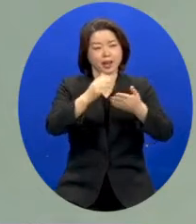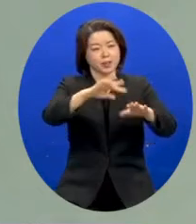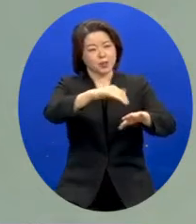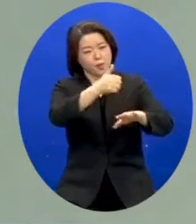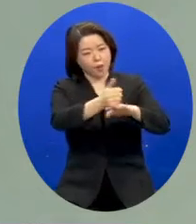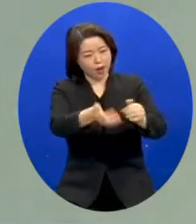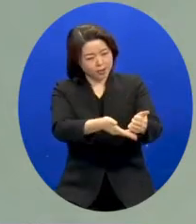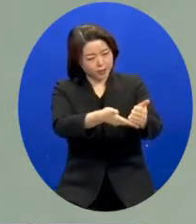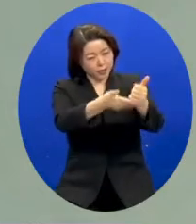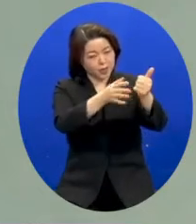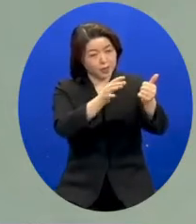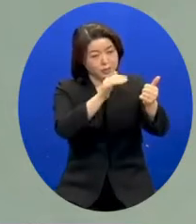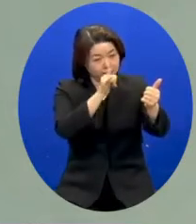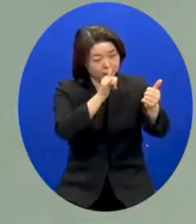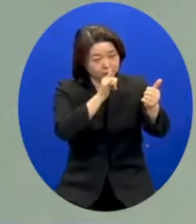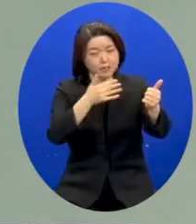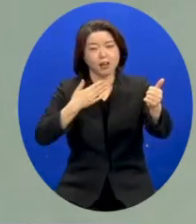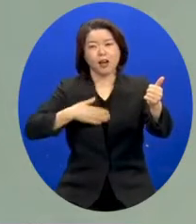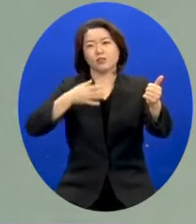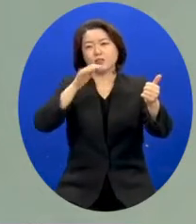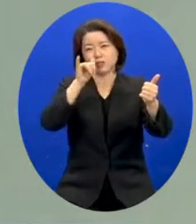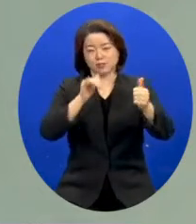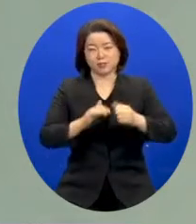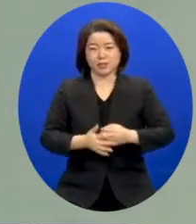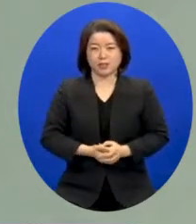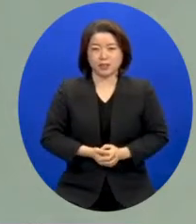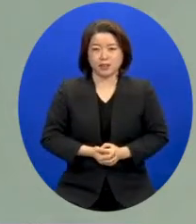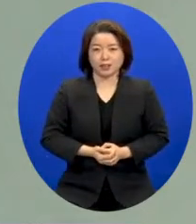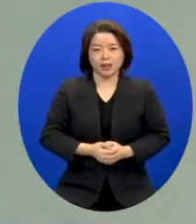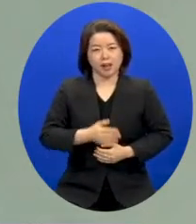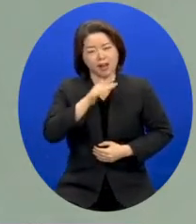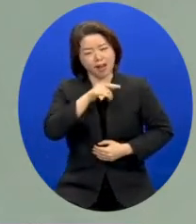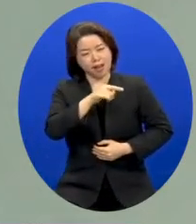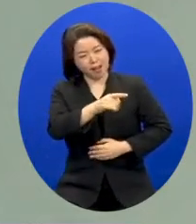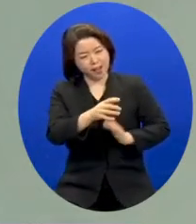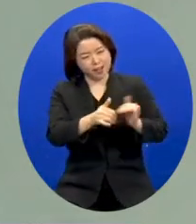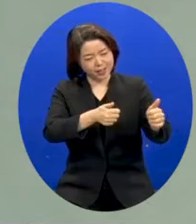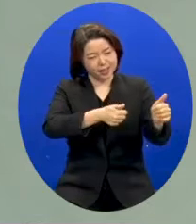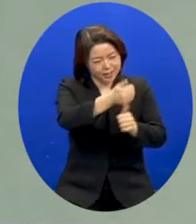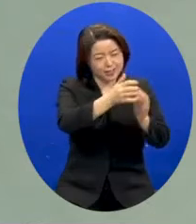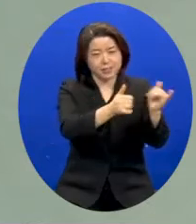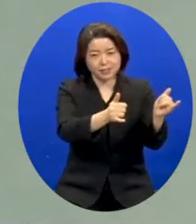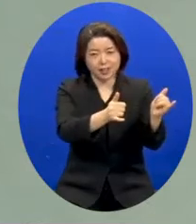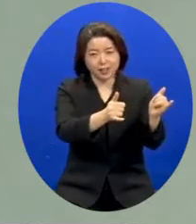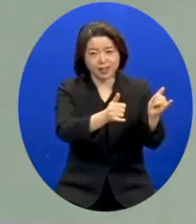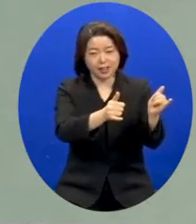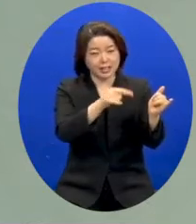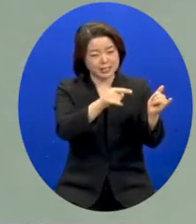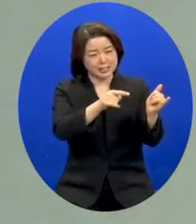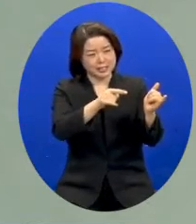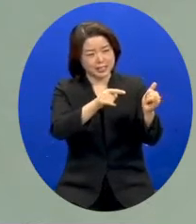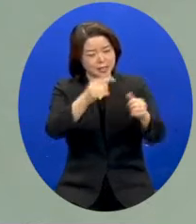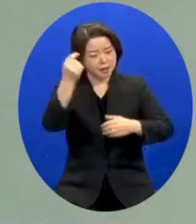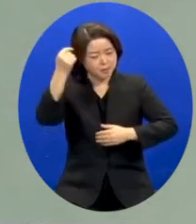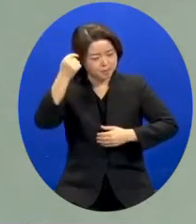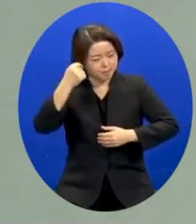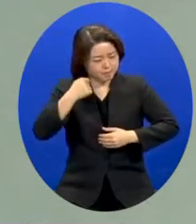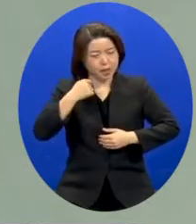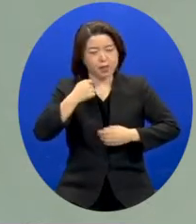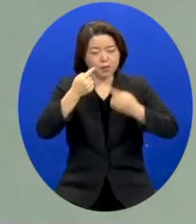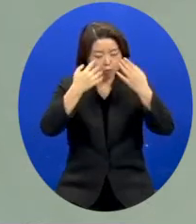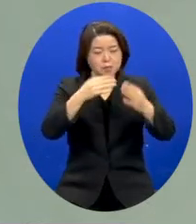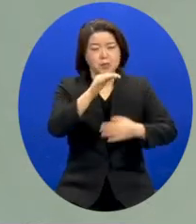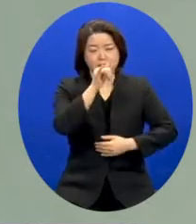왕으로 섬기고 있는 자인지를 금방 알 수가 있습니다. 아, 이 사람이 이기는 사람이구나 하는 그런 분명한 느낌이 있는